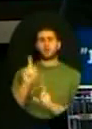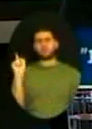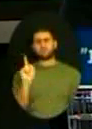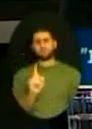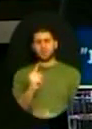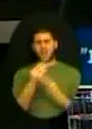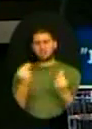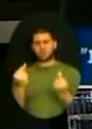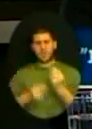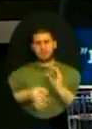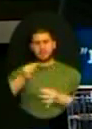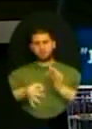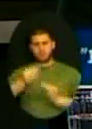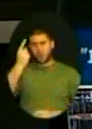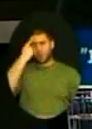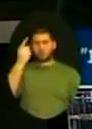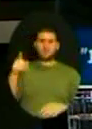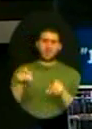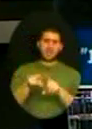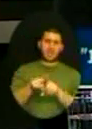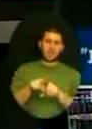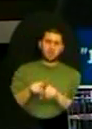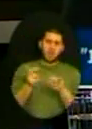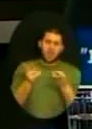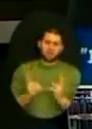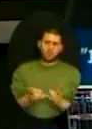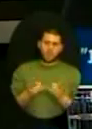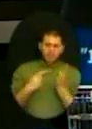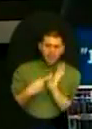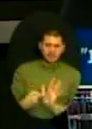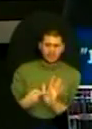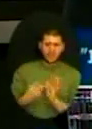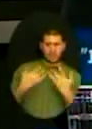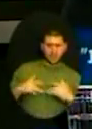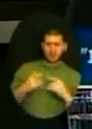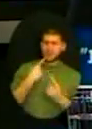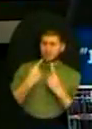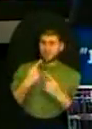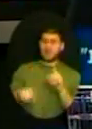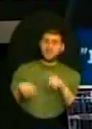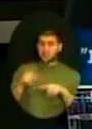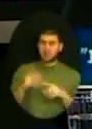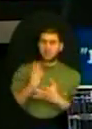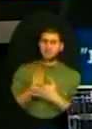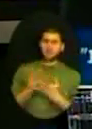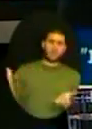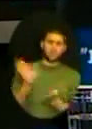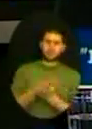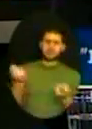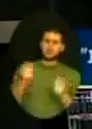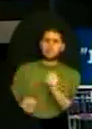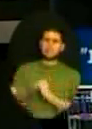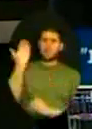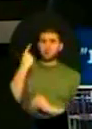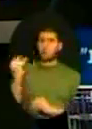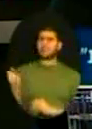החשוד אל בית המשפט, חושב שיהיה לו איזושהי אופציה להציג את הטיעונים שלו, ולא פעם ולא פעמיים, הדברים כבר נסגרים מאחורה. אגב, זה לא